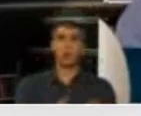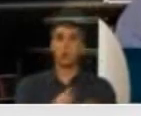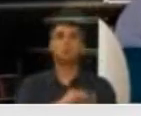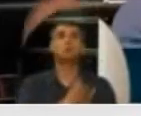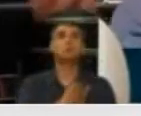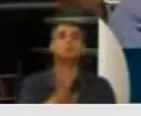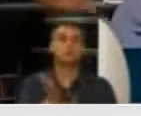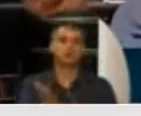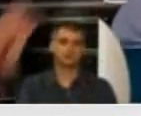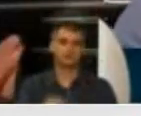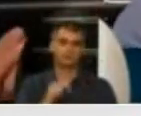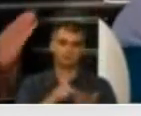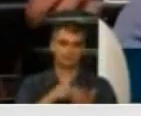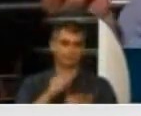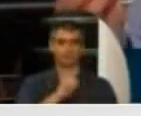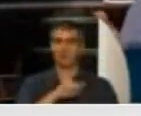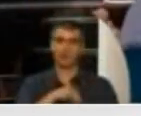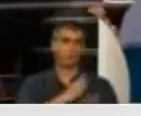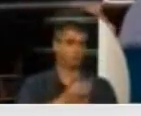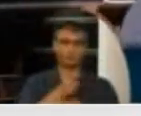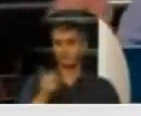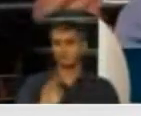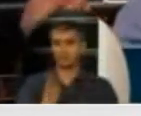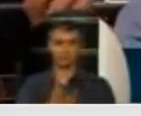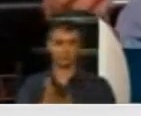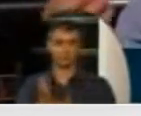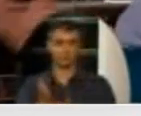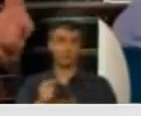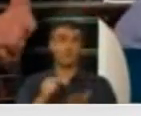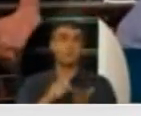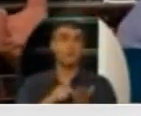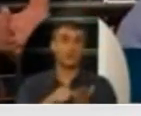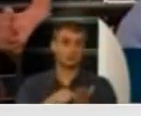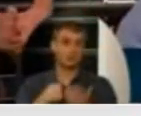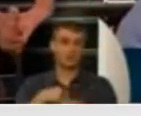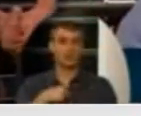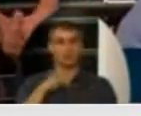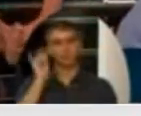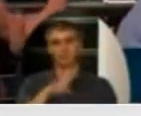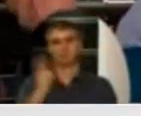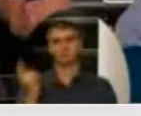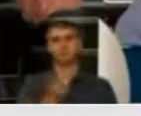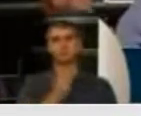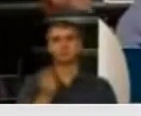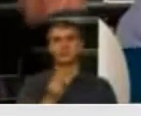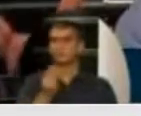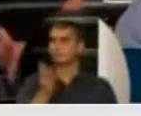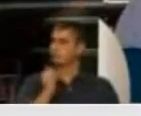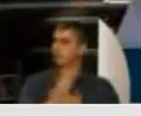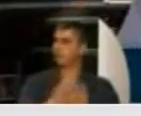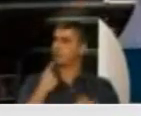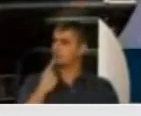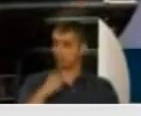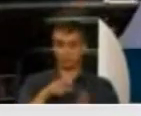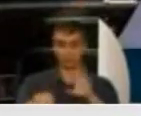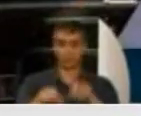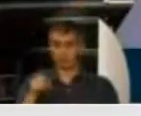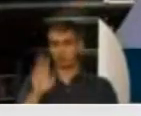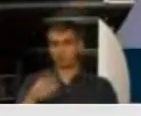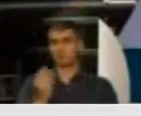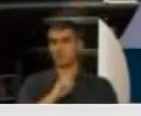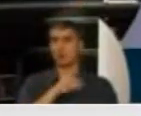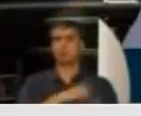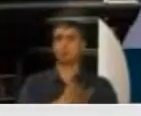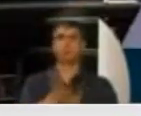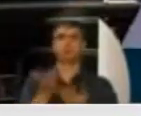מוסרי, ולכן זה לא מוסרי וזה לא מוסרי. לכן אנחנו מתנגדים לשני הדברים וחושבים גם שכל הדרך הזו... יש כאלה שאומרו שעצם ההתנחלויות זה גם כן דבר